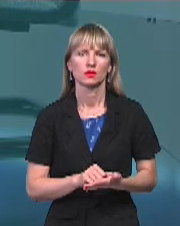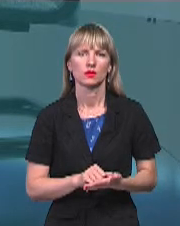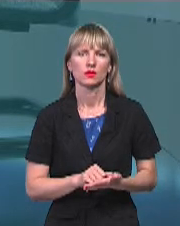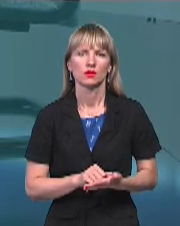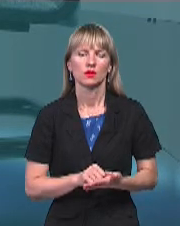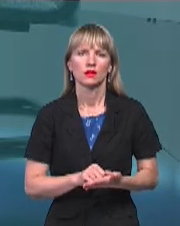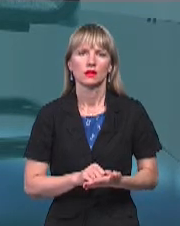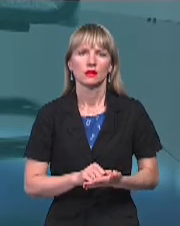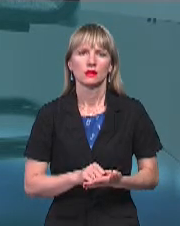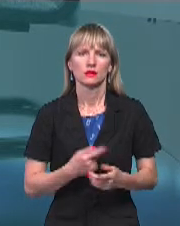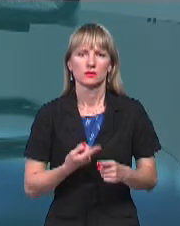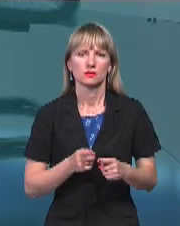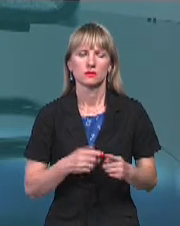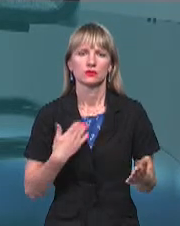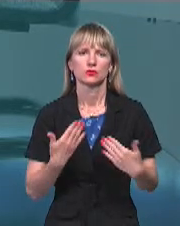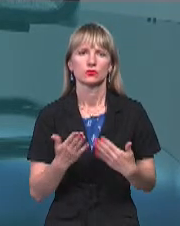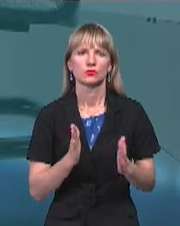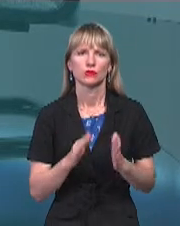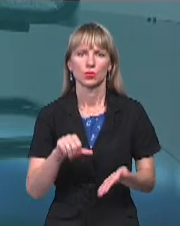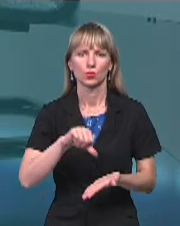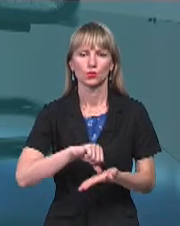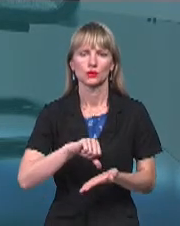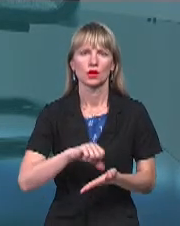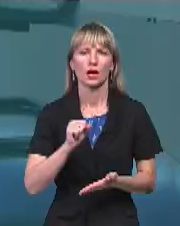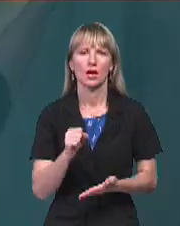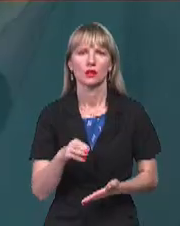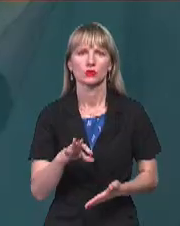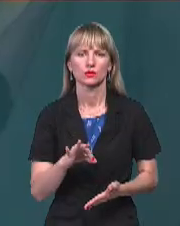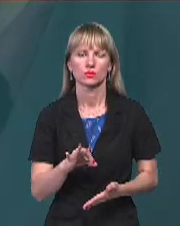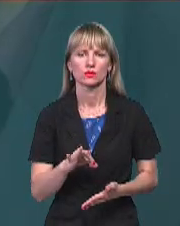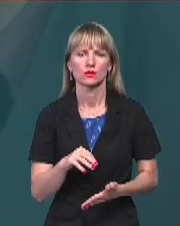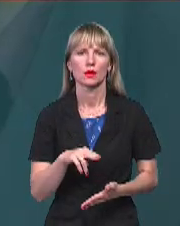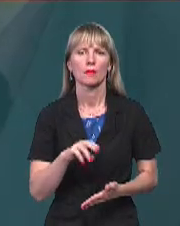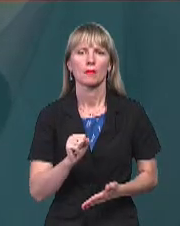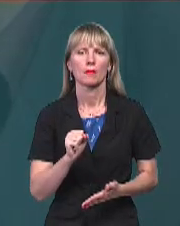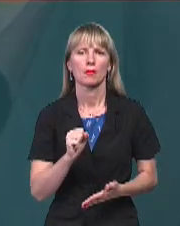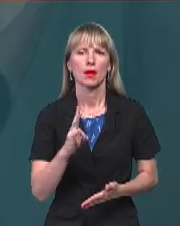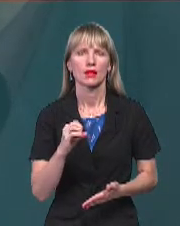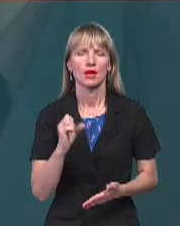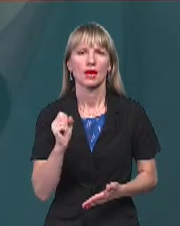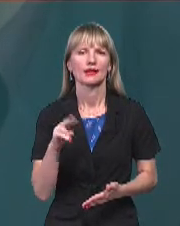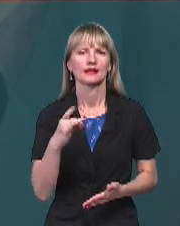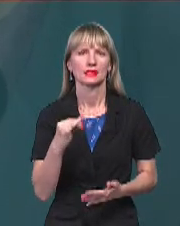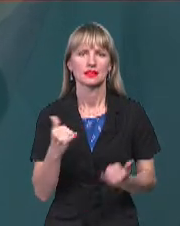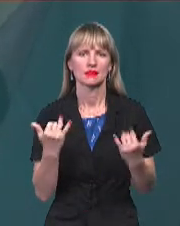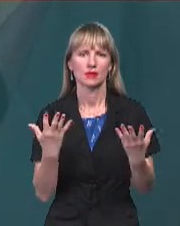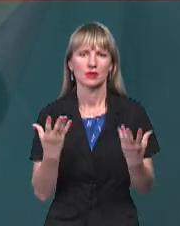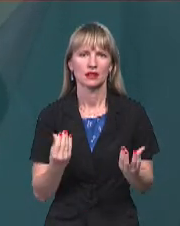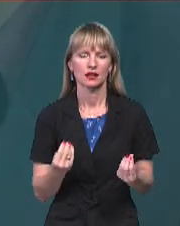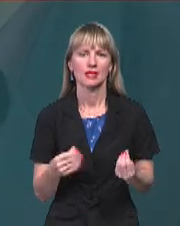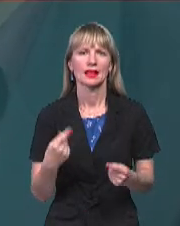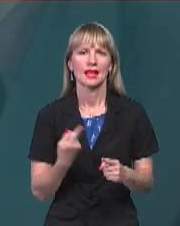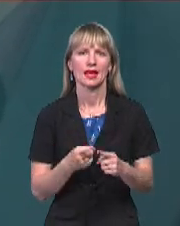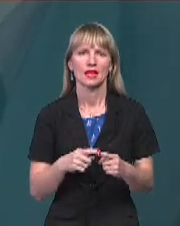Ну, це стосується лише учасників АТО. Пане Андрію, на сьогоднішній день все-таки ці